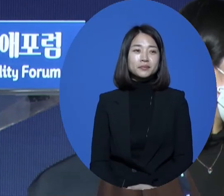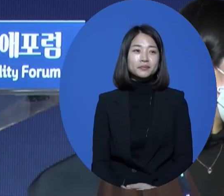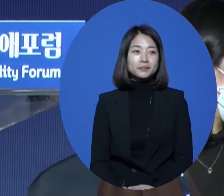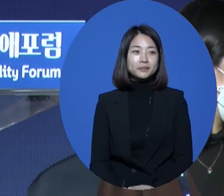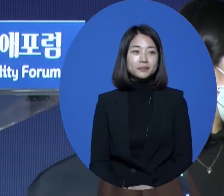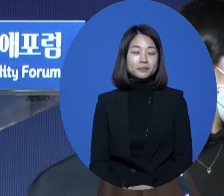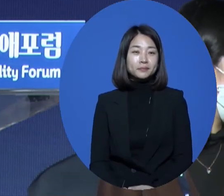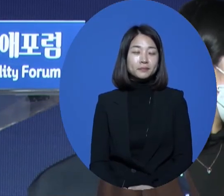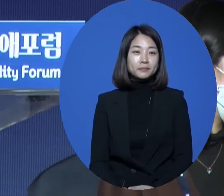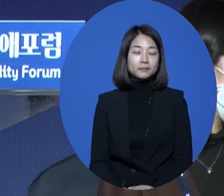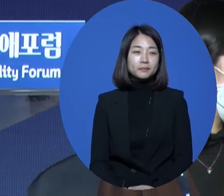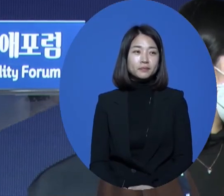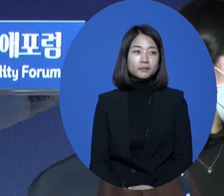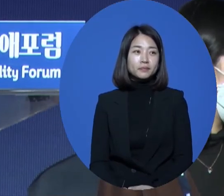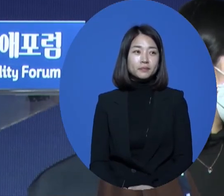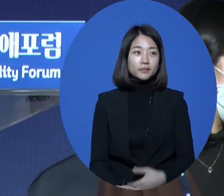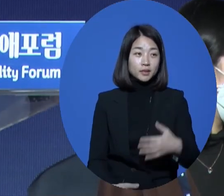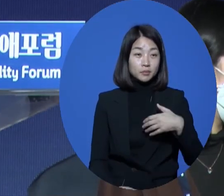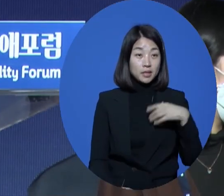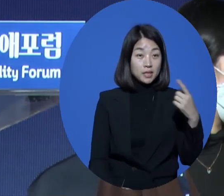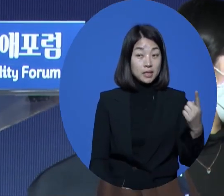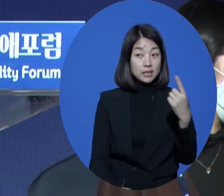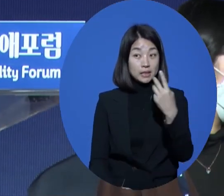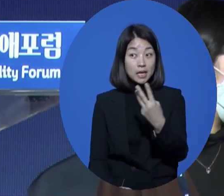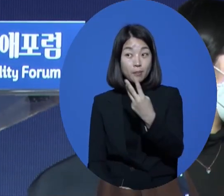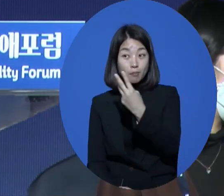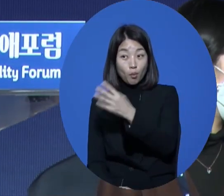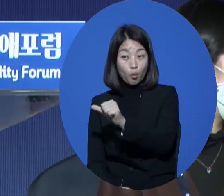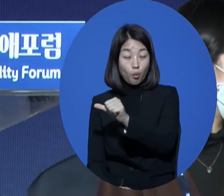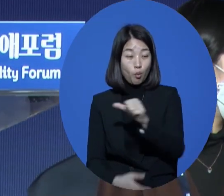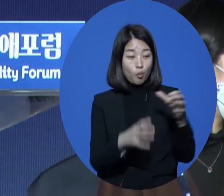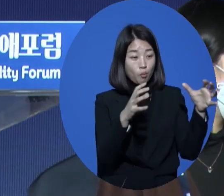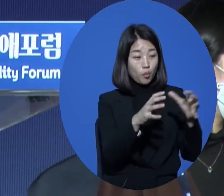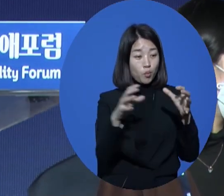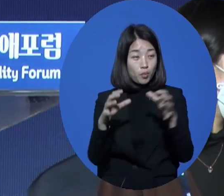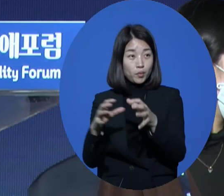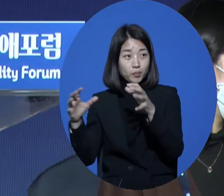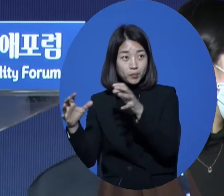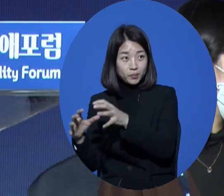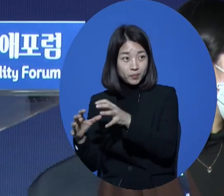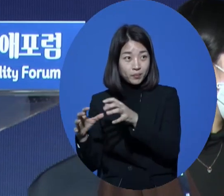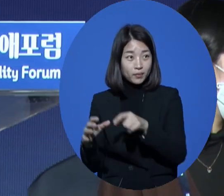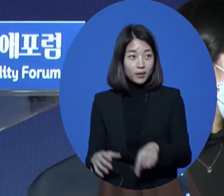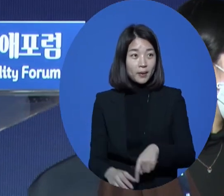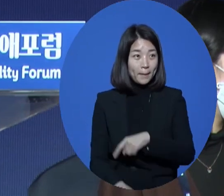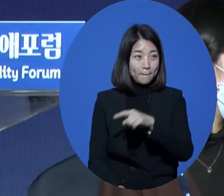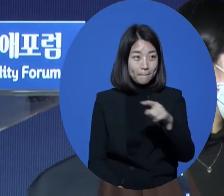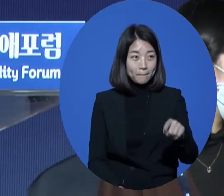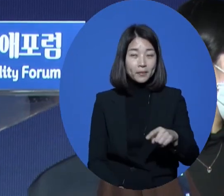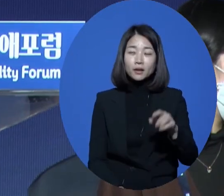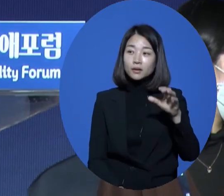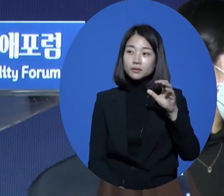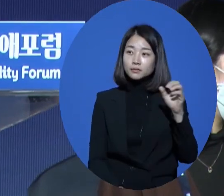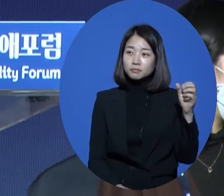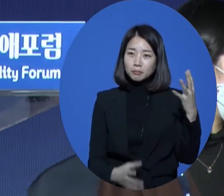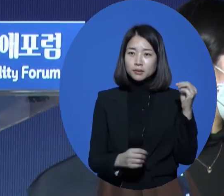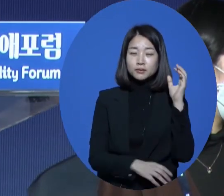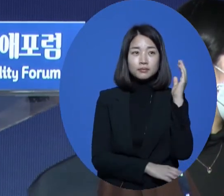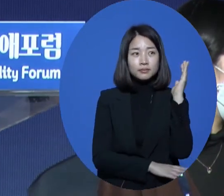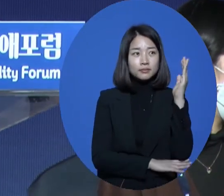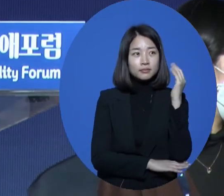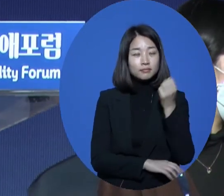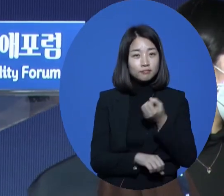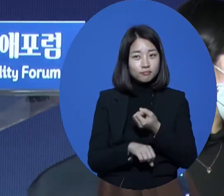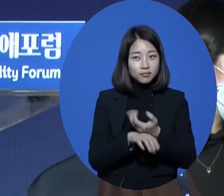됩니다. 실제로 저희가 분임 135 세션을 구성하면서 상상했던 것보다 더 풍성한 논의들이 많이 오간 것 같아서요.